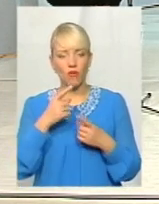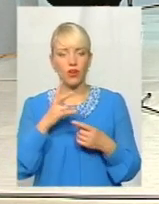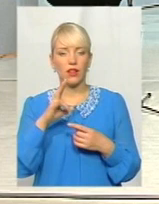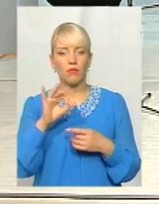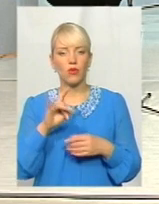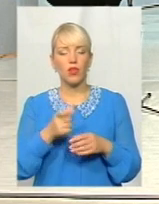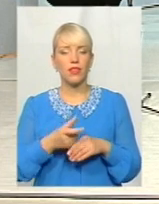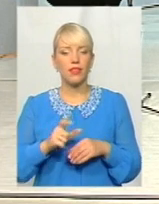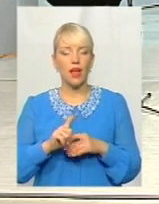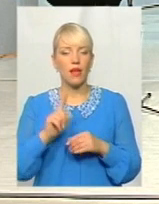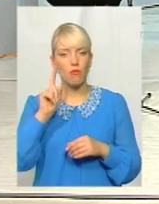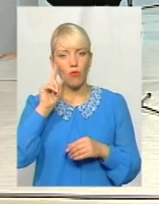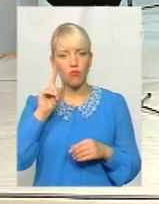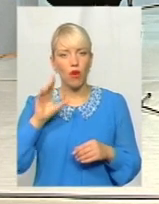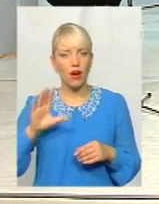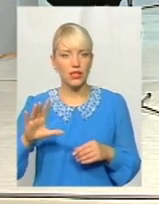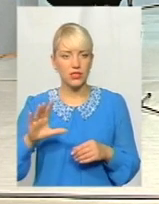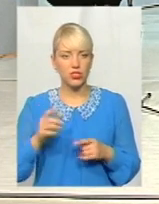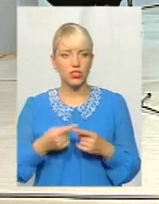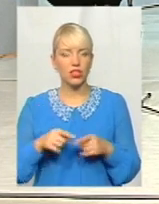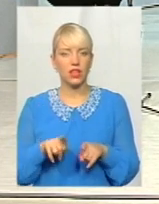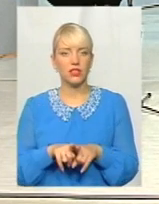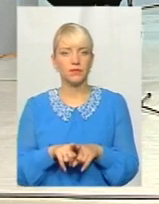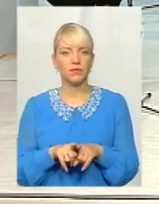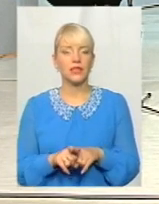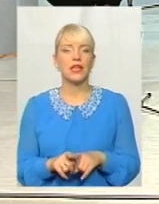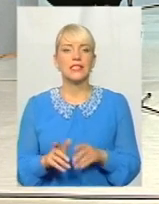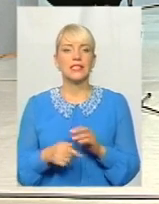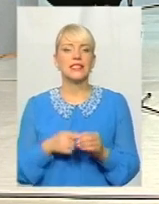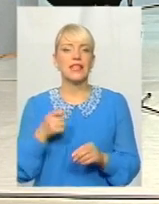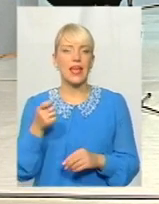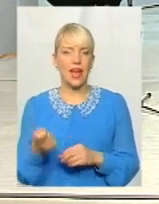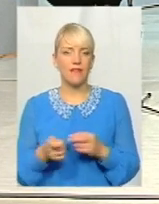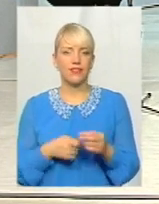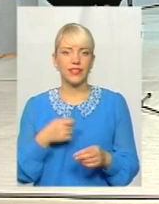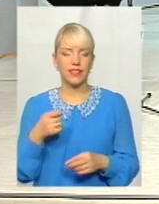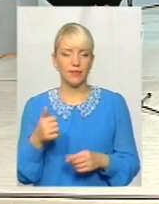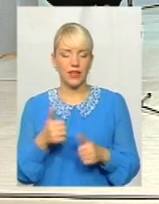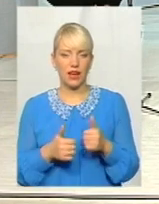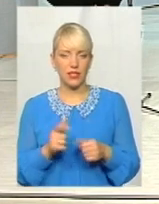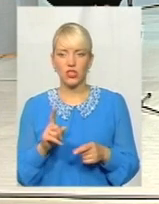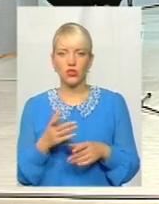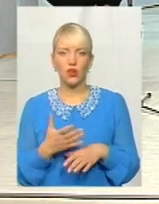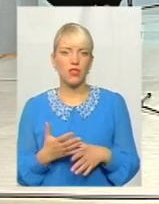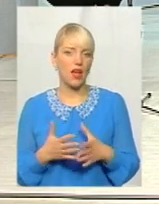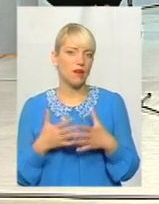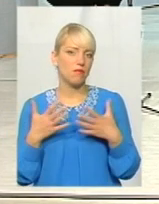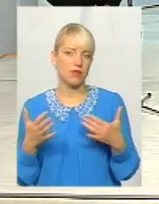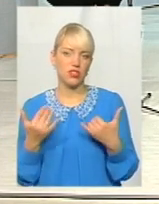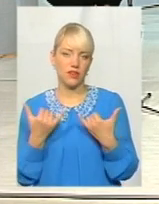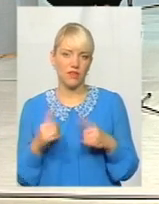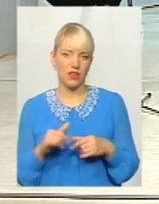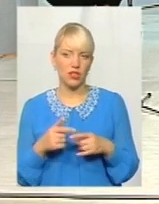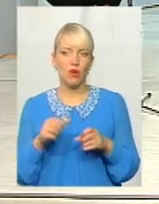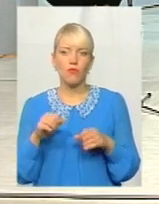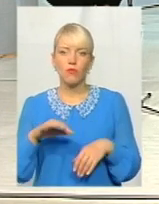найпопулярніші такі заявки грантівські, а що найбільше вразило? Можливо, були такі проекти,